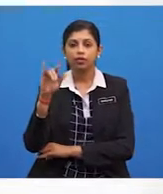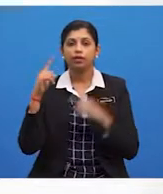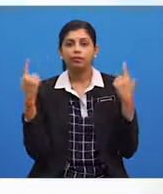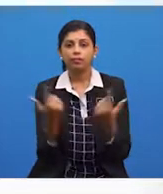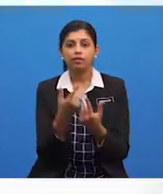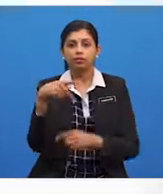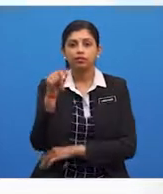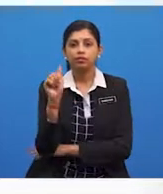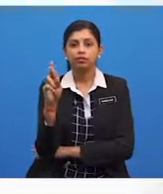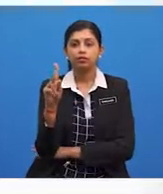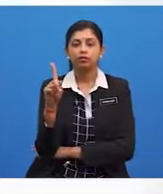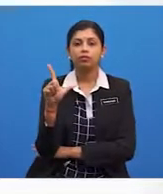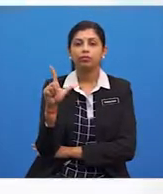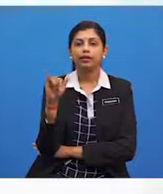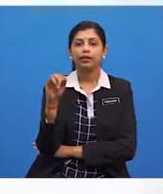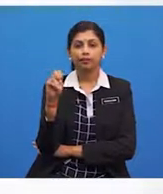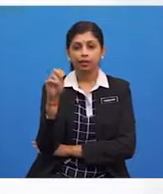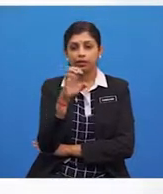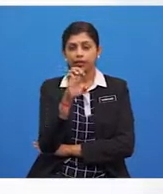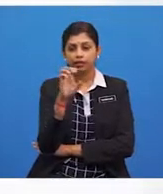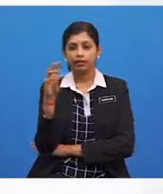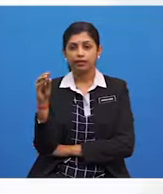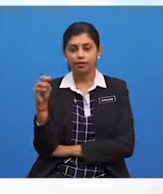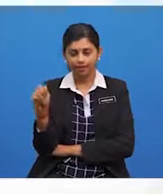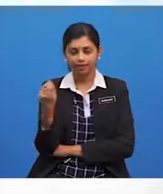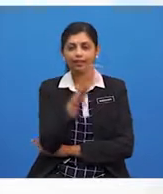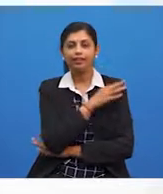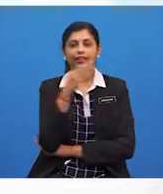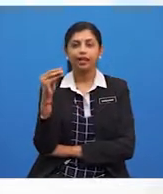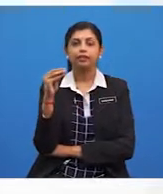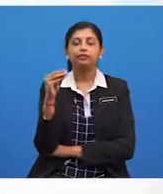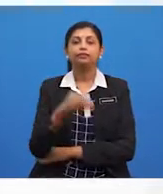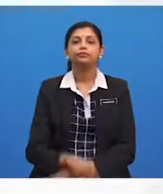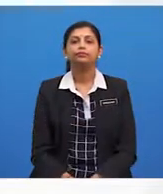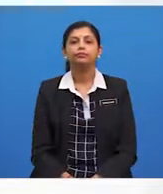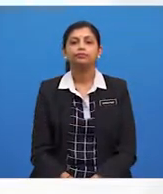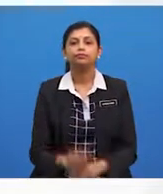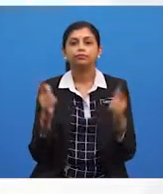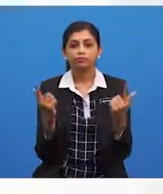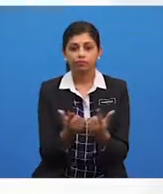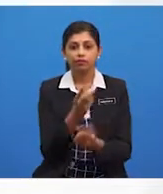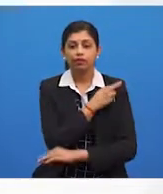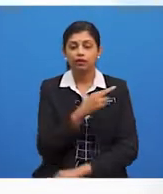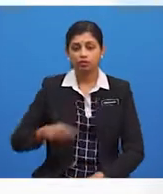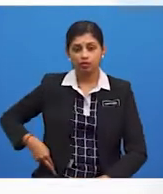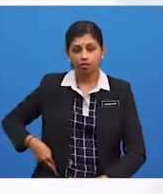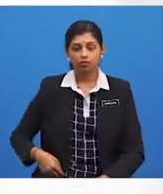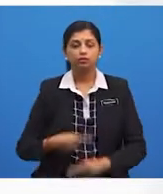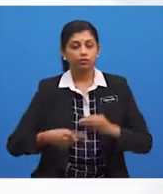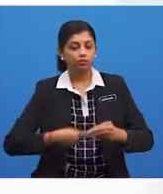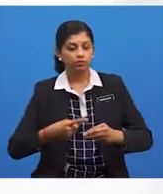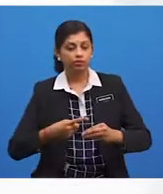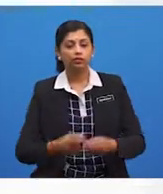Parlimen dengan perkenan Majlis Raja-Raja bagi hal yang menyentuh kedaulatan, kemuliaan dan